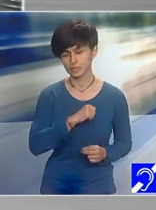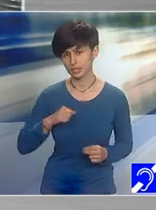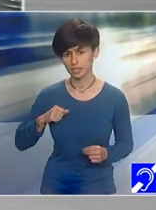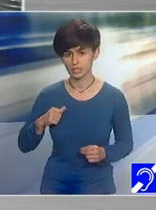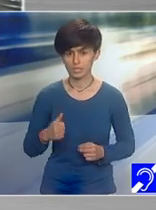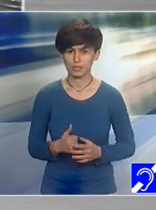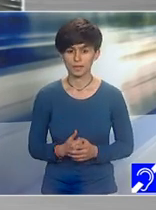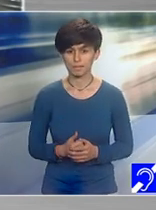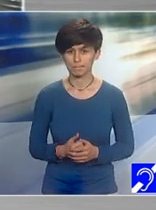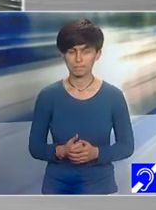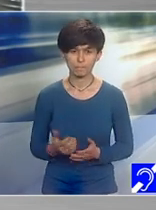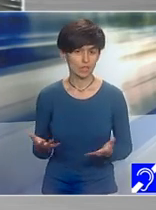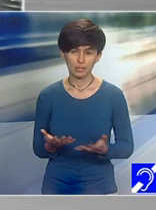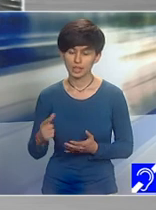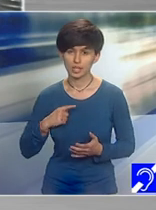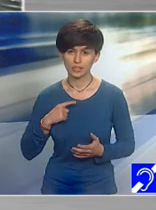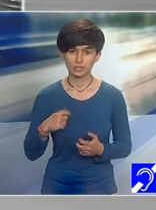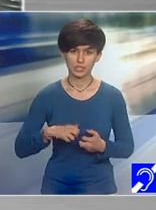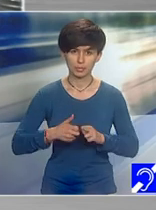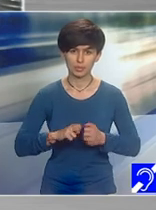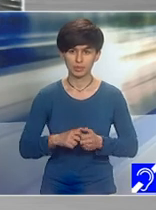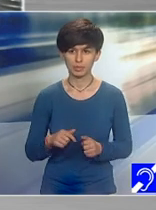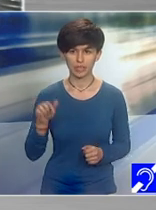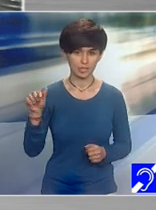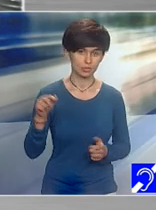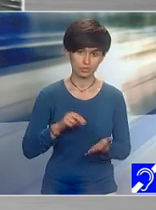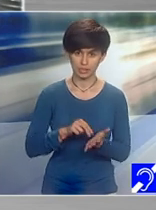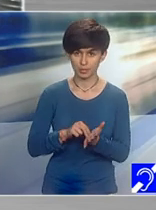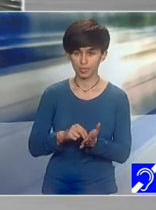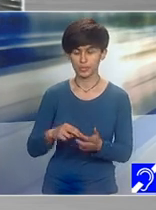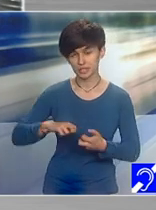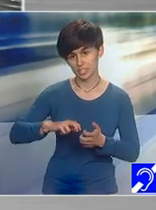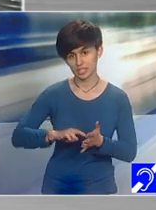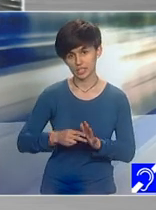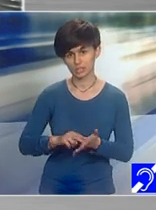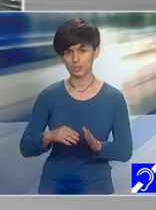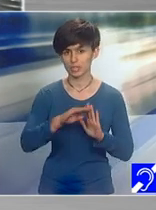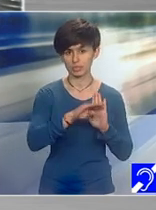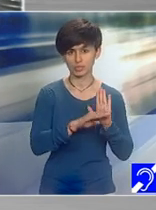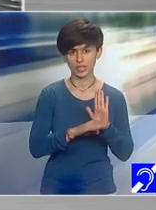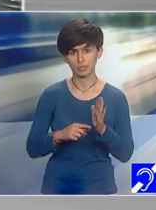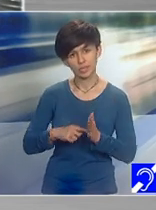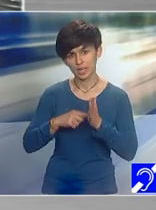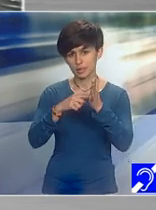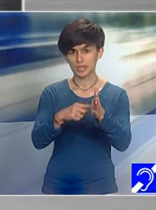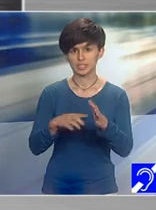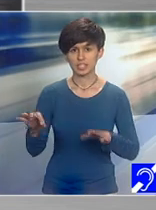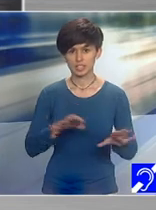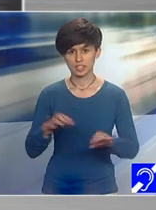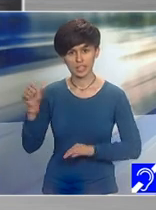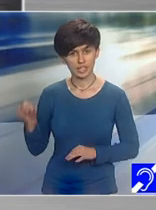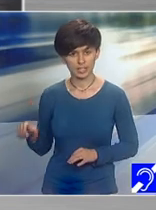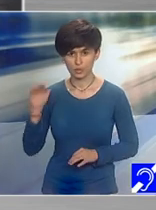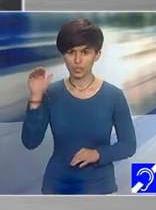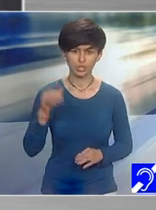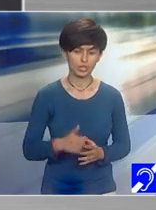le vedeți în ceea ce privește Clujul, pe care vă propuneți să le rezolvați prin programul pe care îl aduceți în fața alegătorilor. Cu